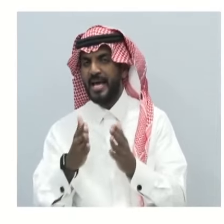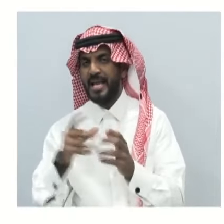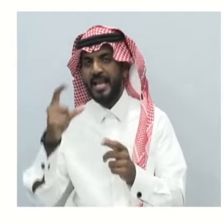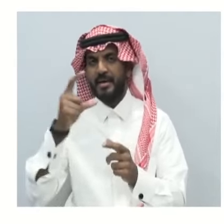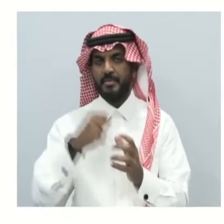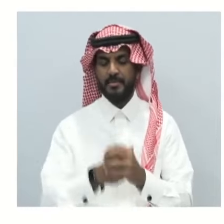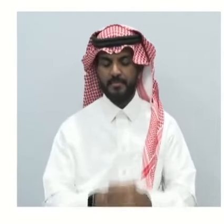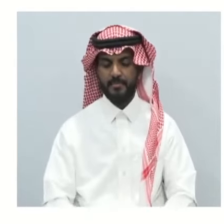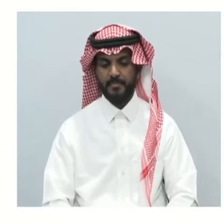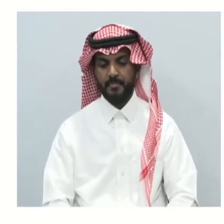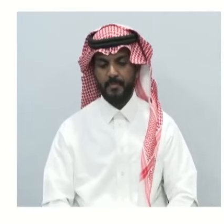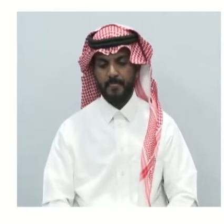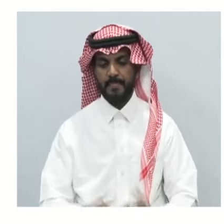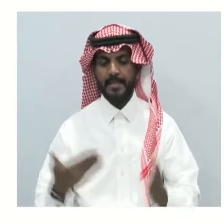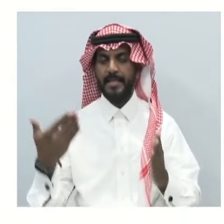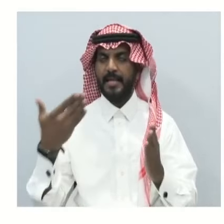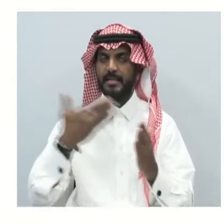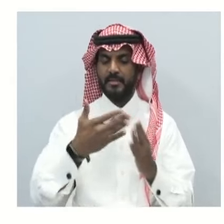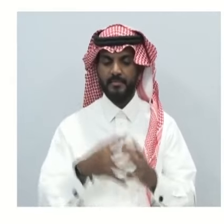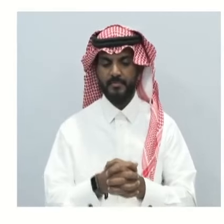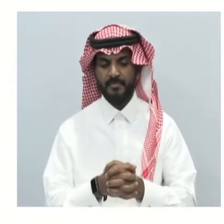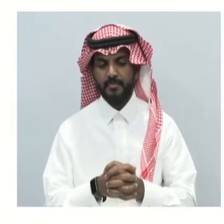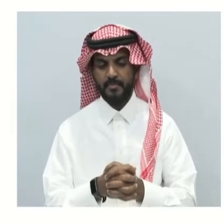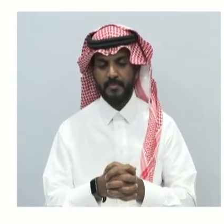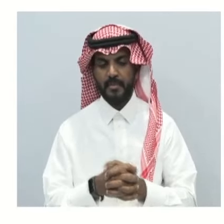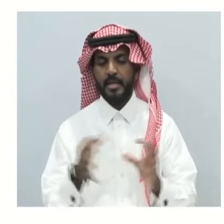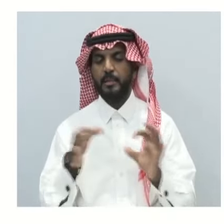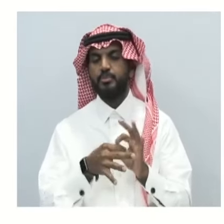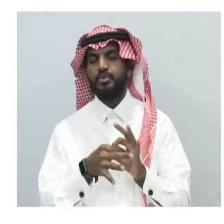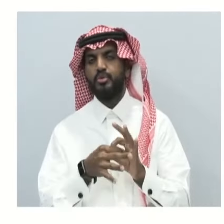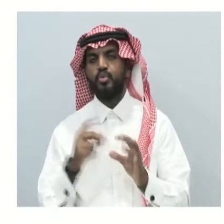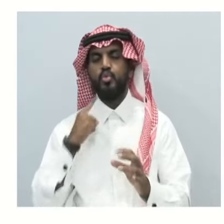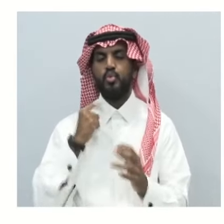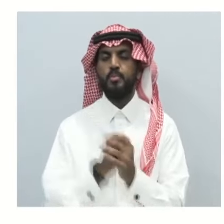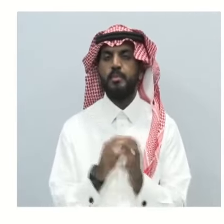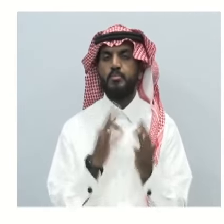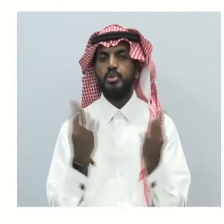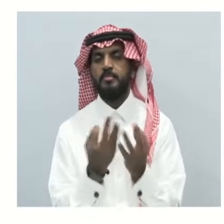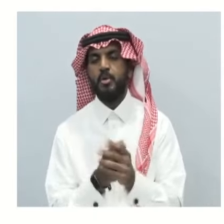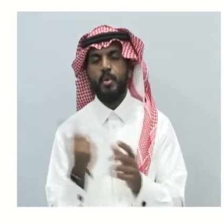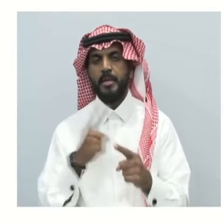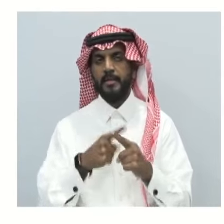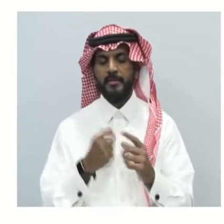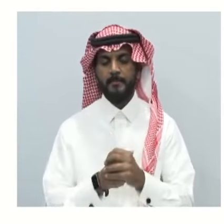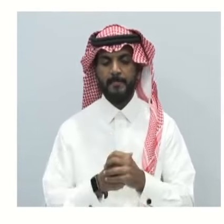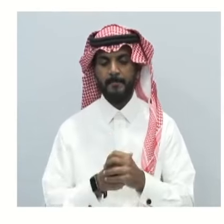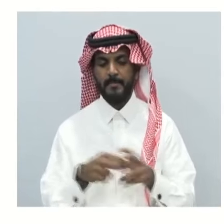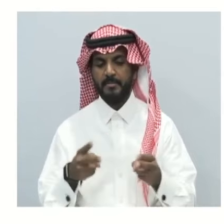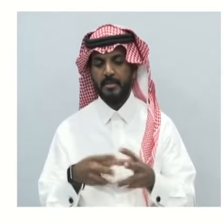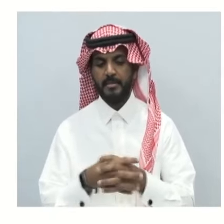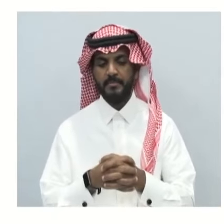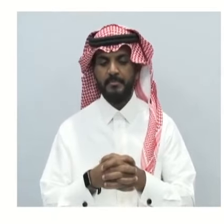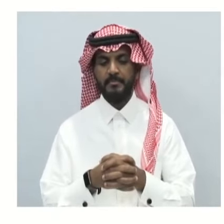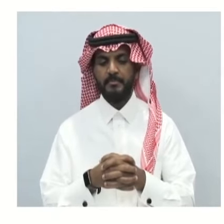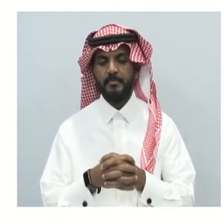القمر لنختم درسنا طالبتي بربط العلوم بالمجتمع وكذلك بالرياضيات لنبدا بالعلوم